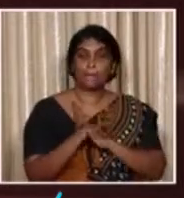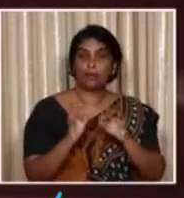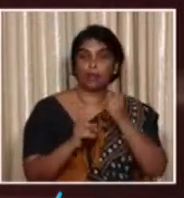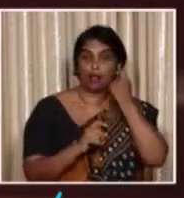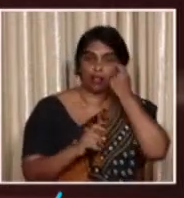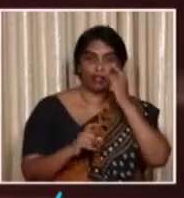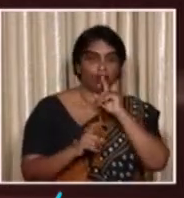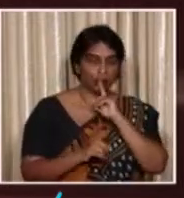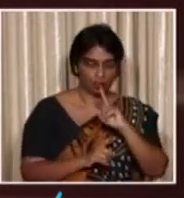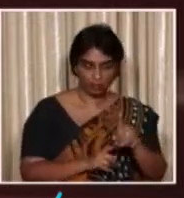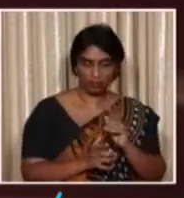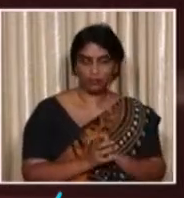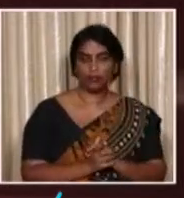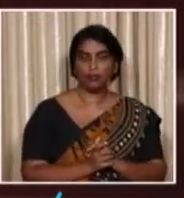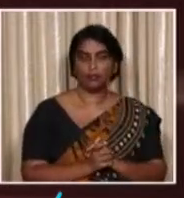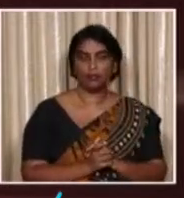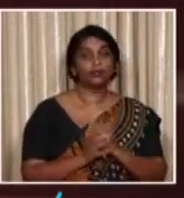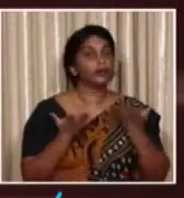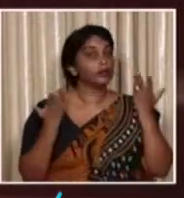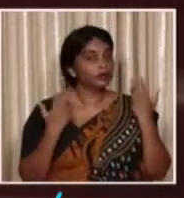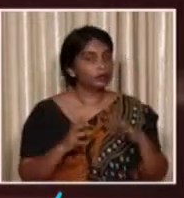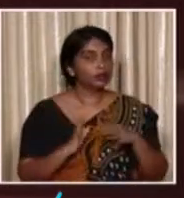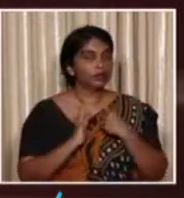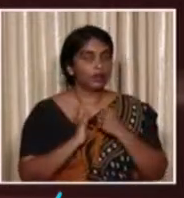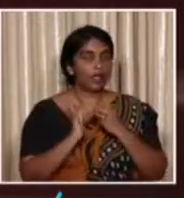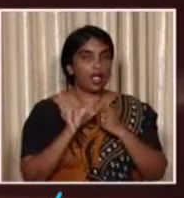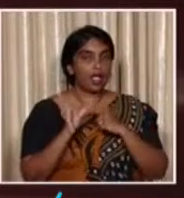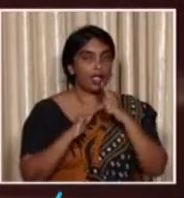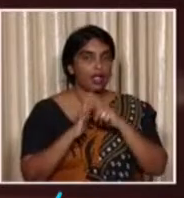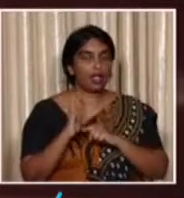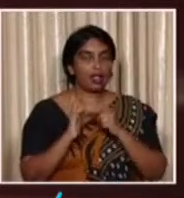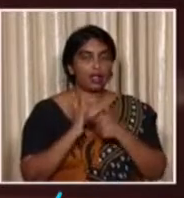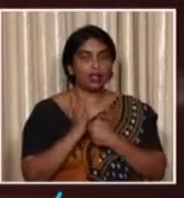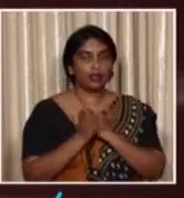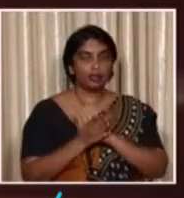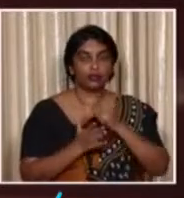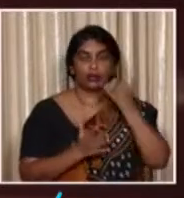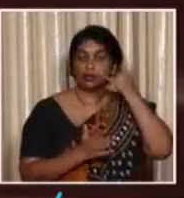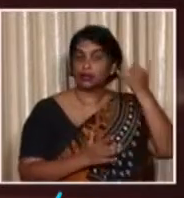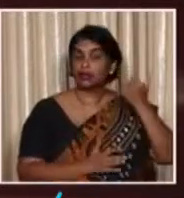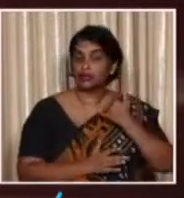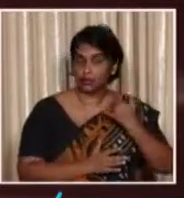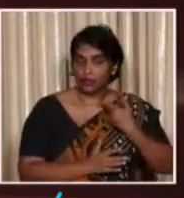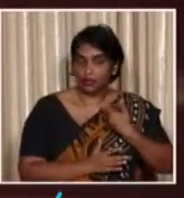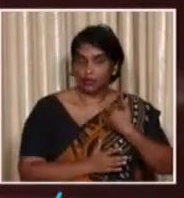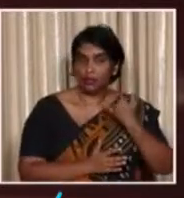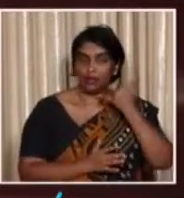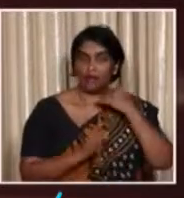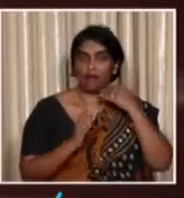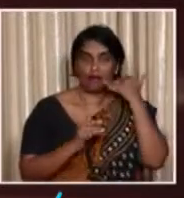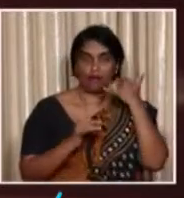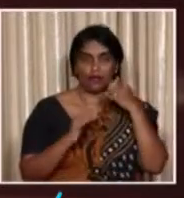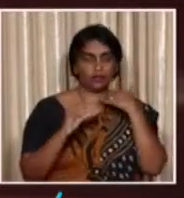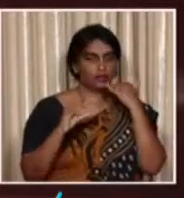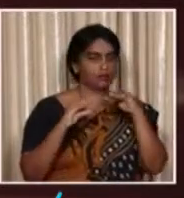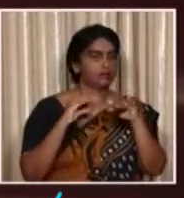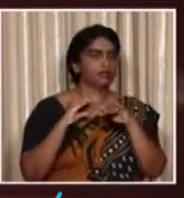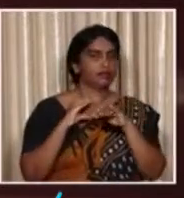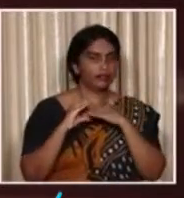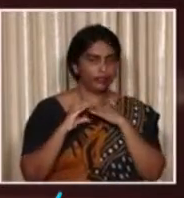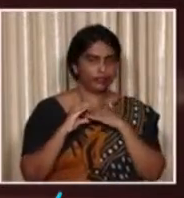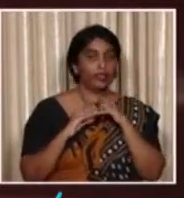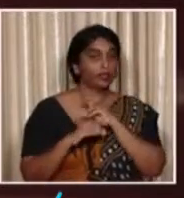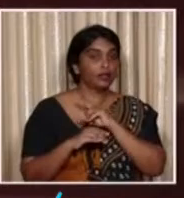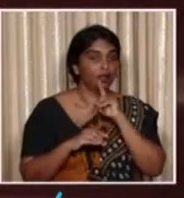අදහස් ප්‍රකාශ කළහ. අනතුරුව ගරු මාන්නපෙරුම මන්ත්‍රීතුමා මගේ දුරකථනයට වට්සප් පණිවිඩයක් එවමින්